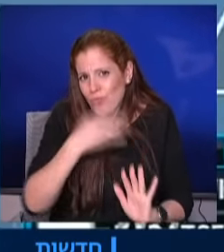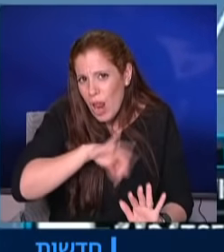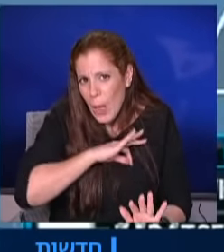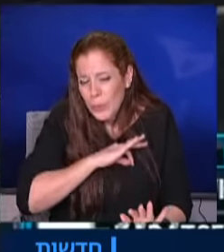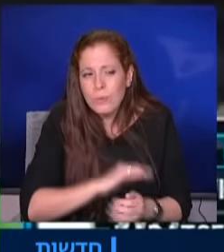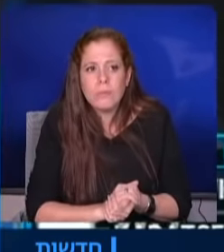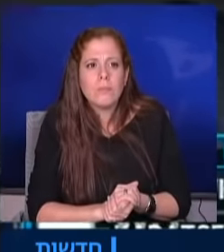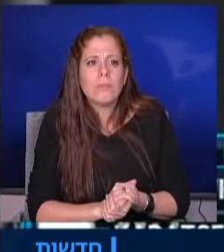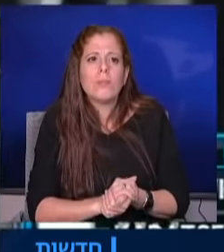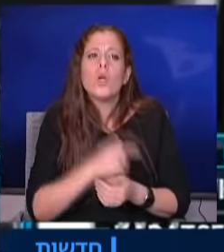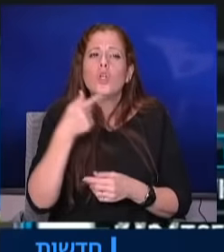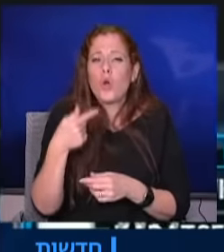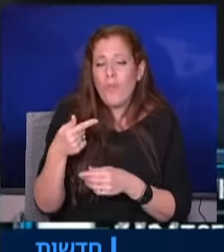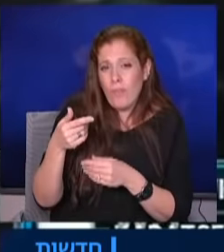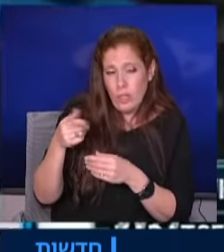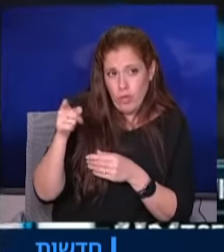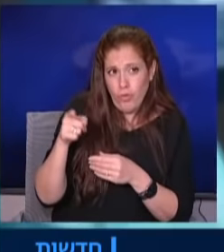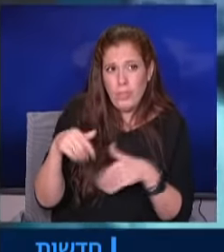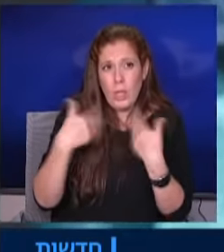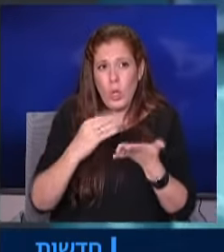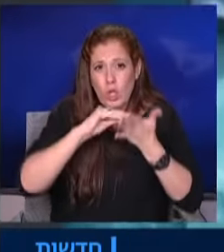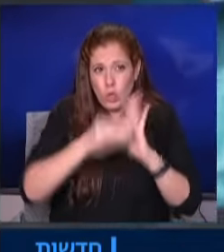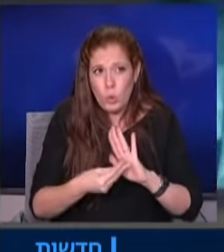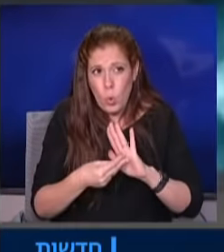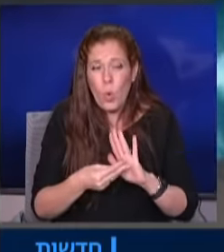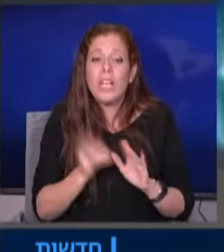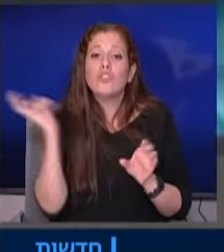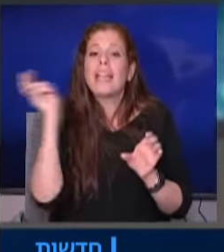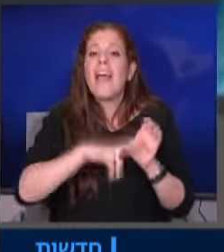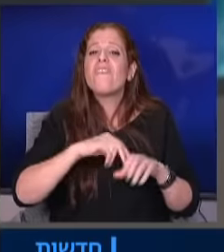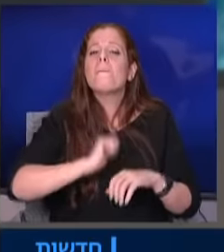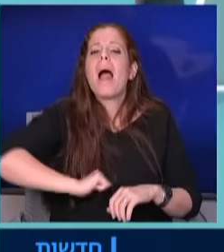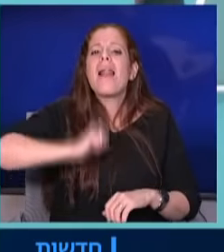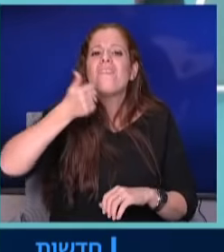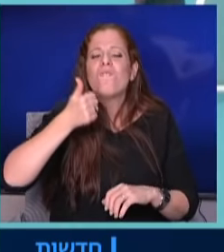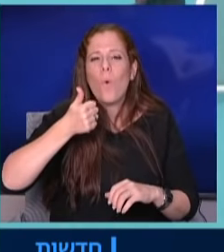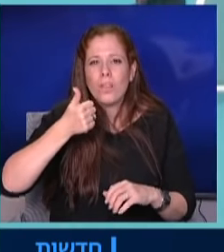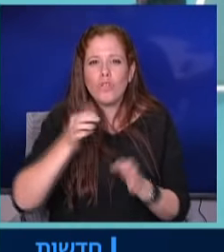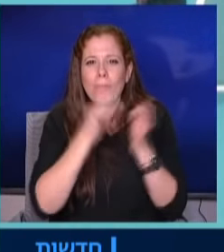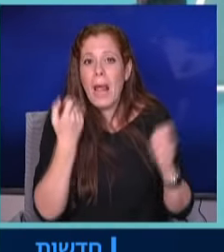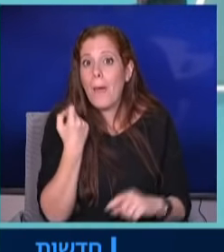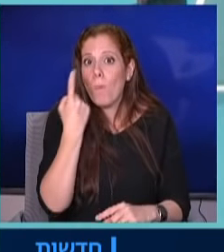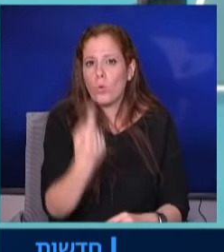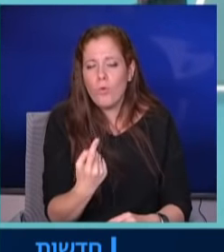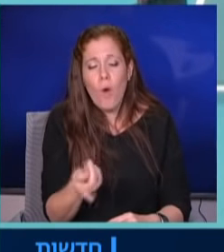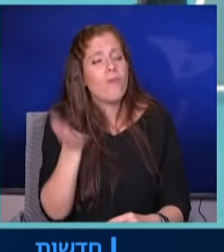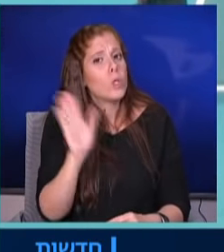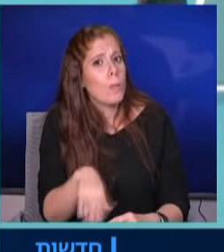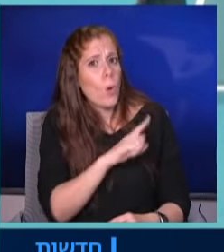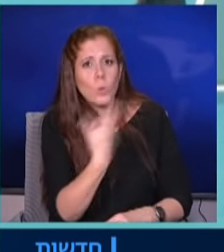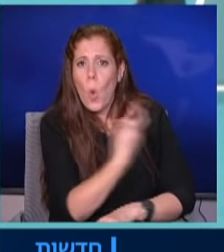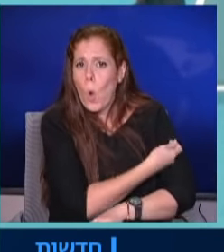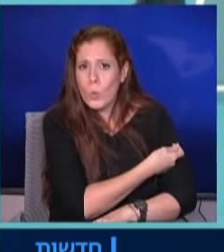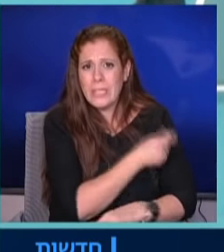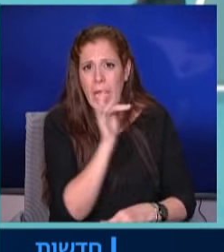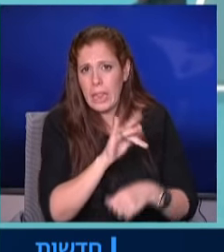ג'וקוביץ' טוען כי ניתן לו אישור על ידי מארגני אליפות אוסטרליה הפתוחה להשתתף באליפות שמתחילה בעוד כשבוע, וזאת למרות שלא חוסן כנגד